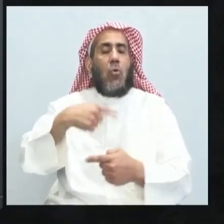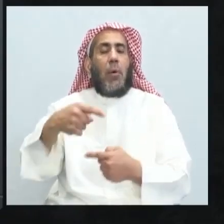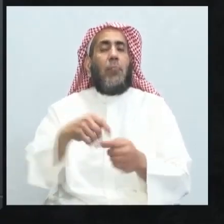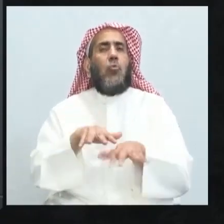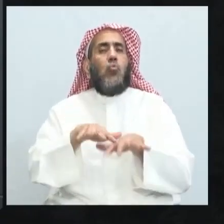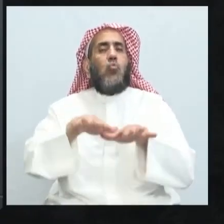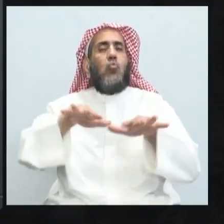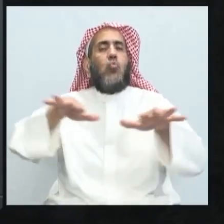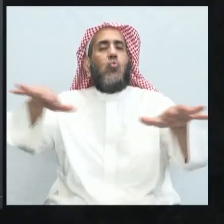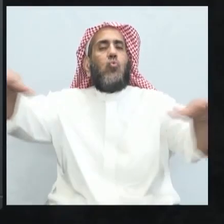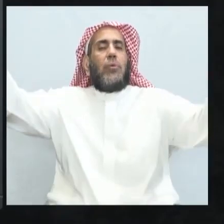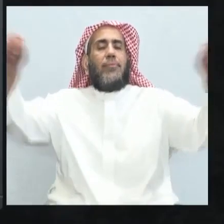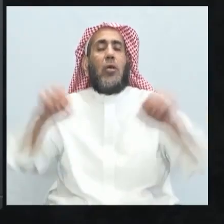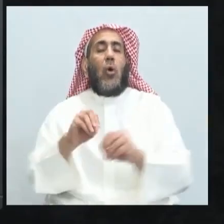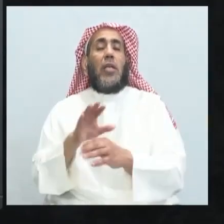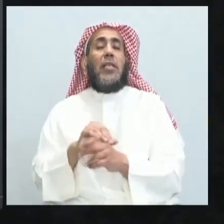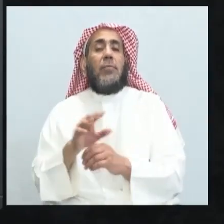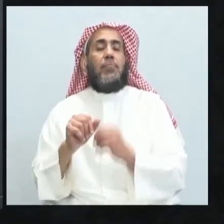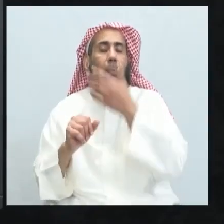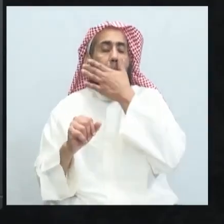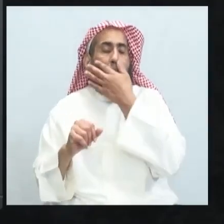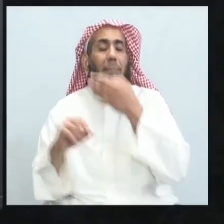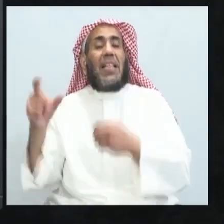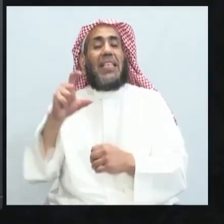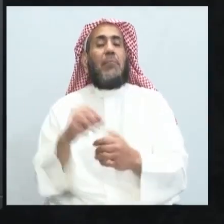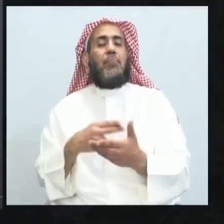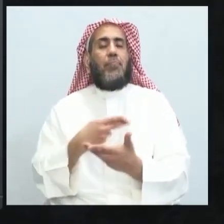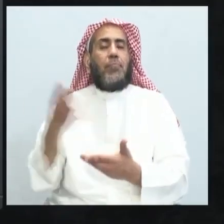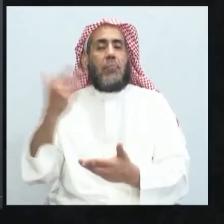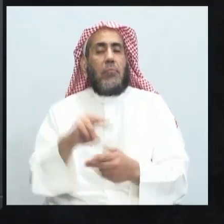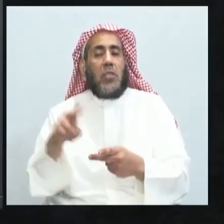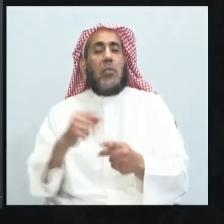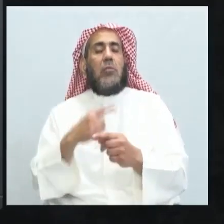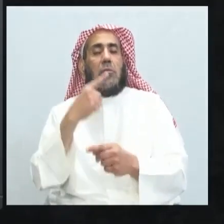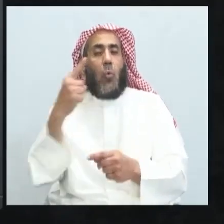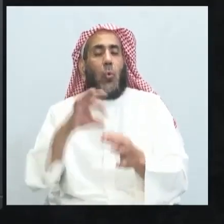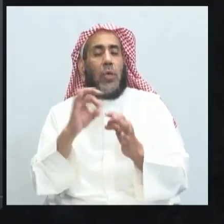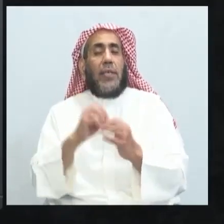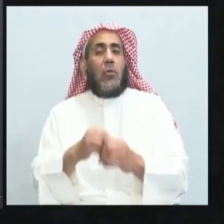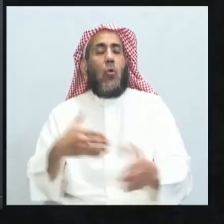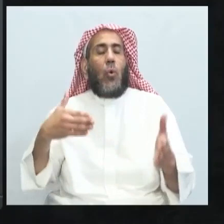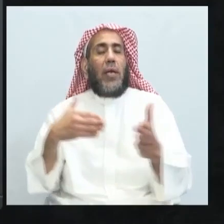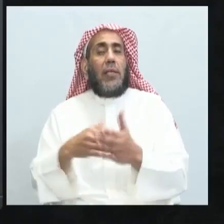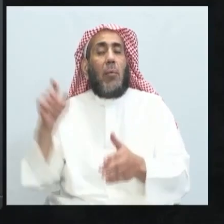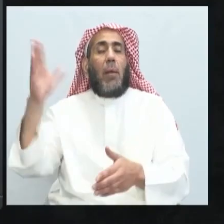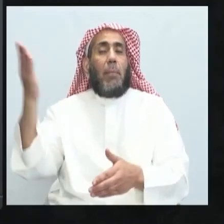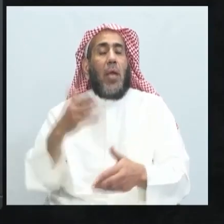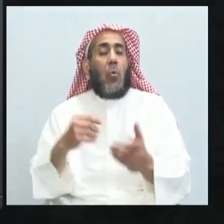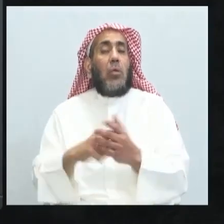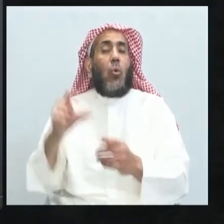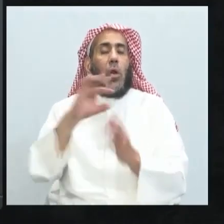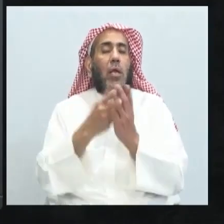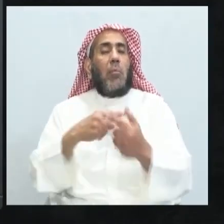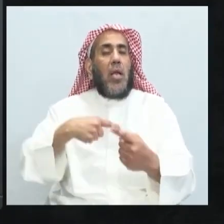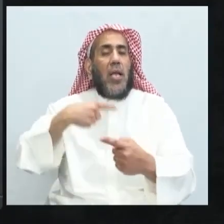هم يعني دعاه ال نشر نشر رساله الاسلام ورساله التوحيد وختام الانبياء وختام الدين والقران